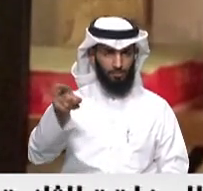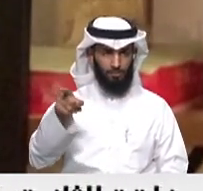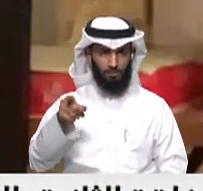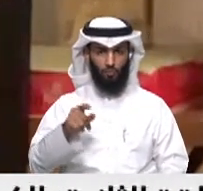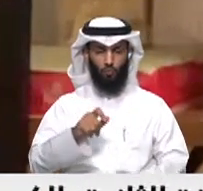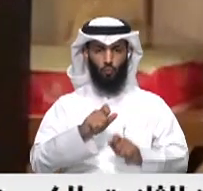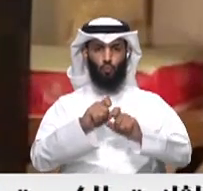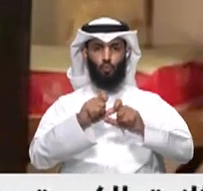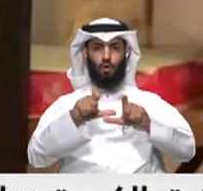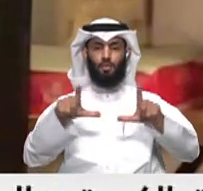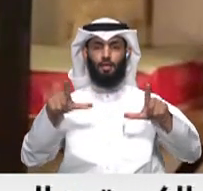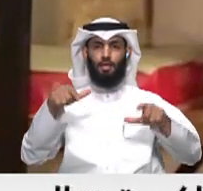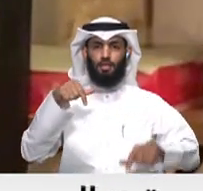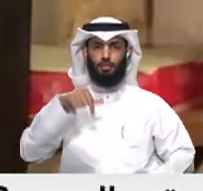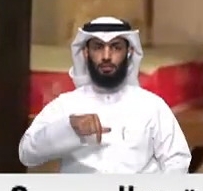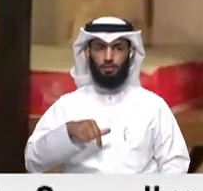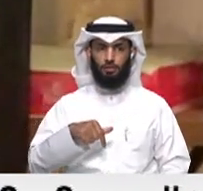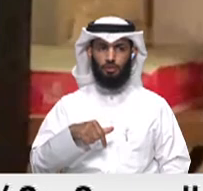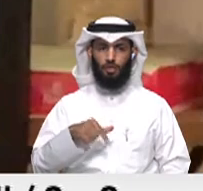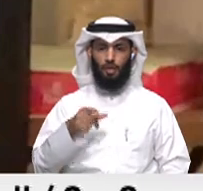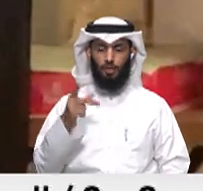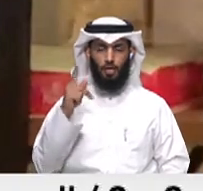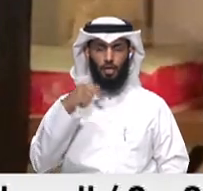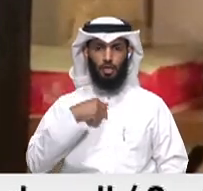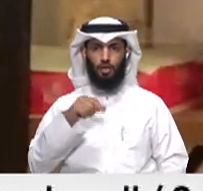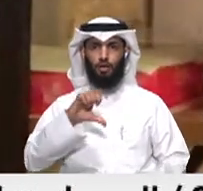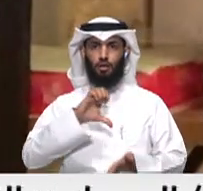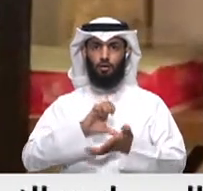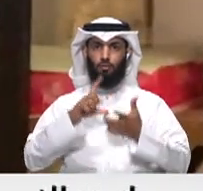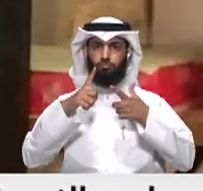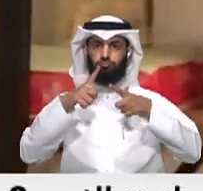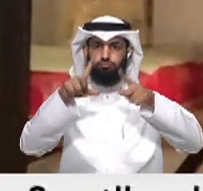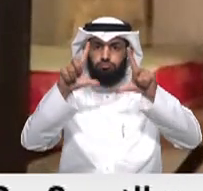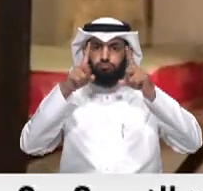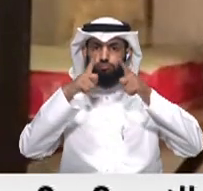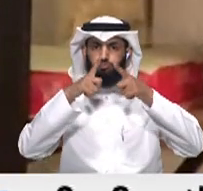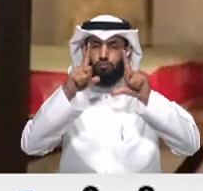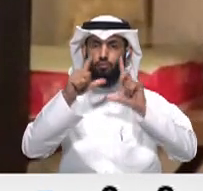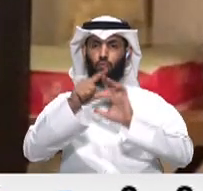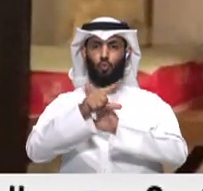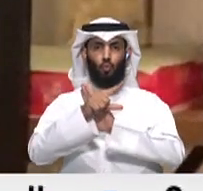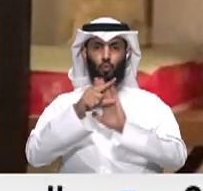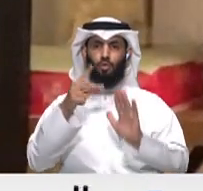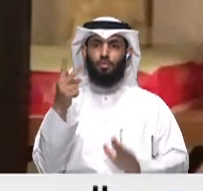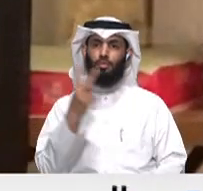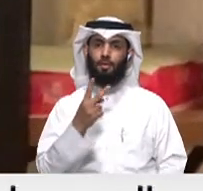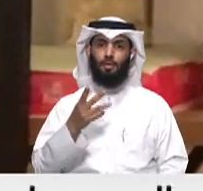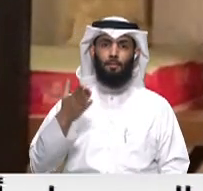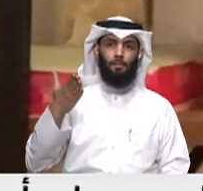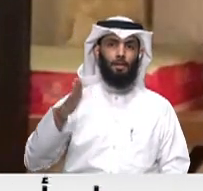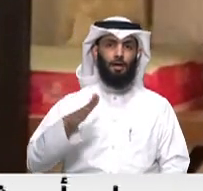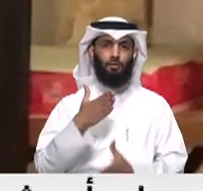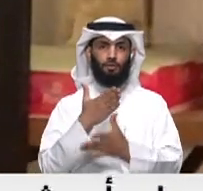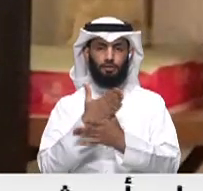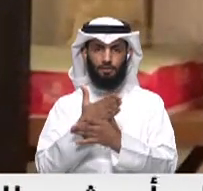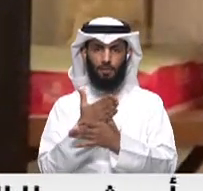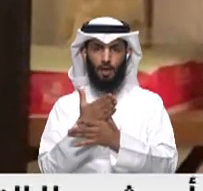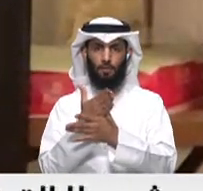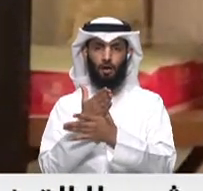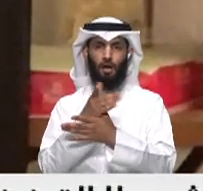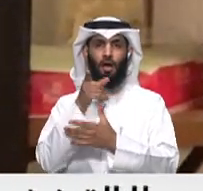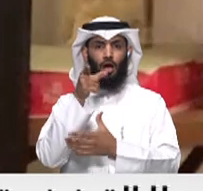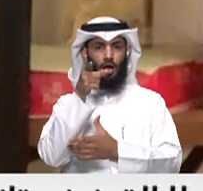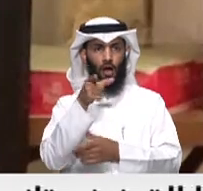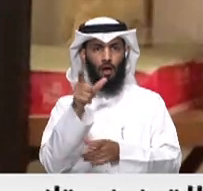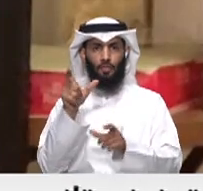هي هؤلاء الرجلان اللذان قتلا أثناء تصديهم مع الدفاعات الجوية، لأنهم من ضمن طواقم